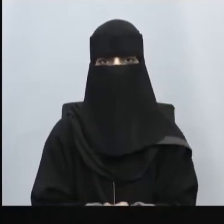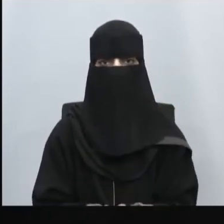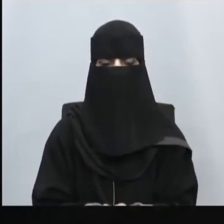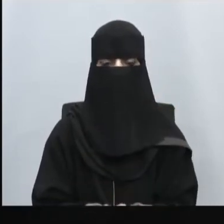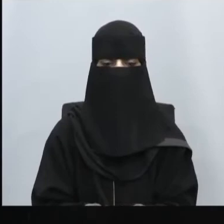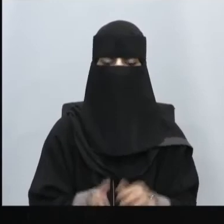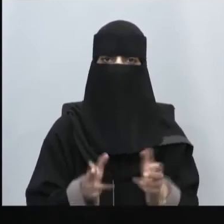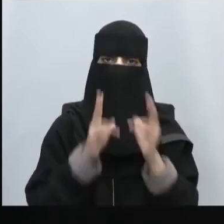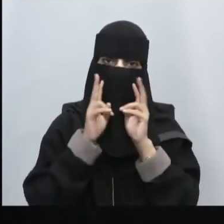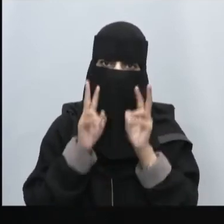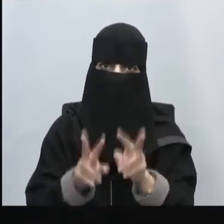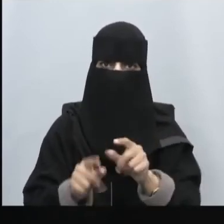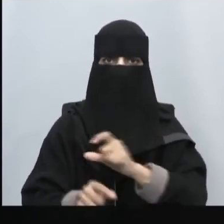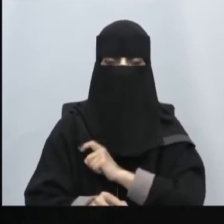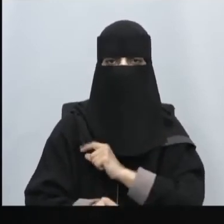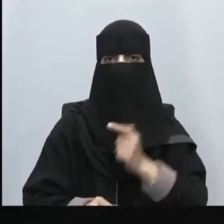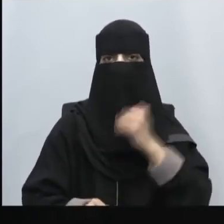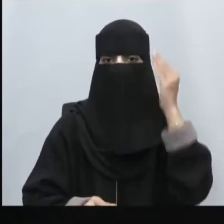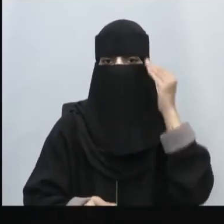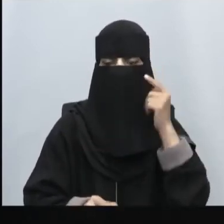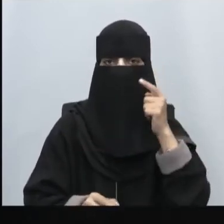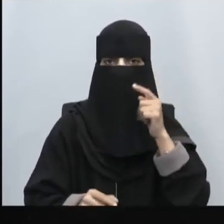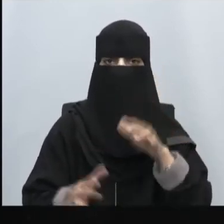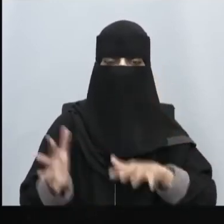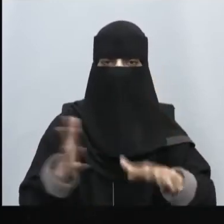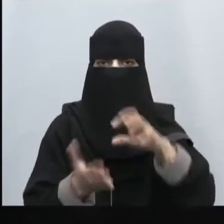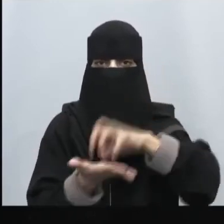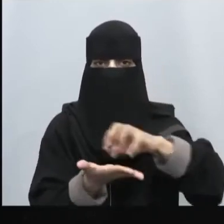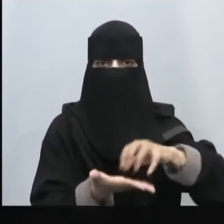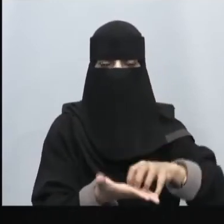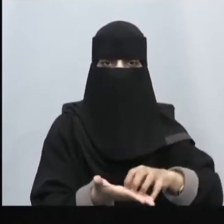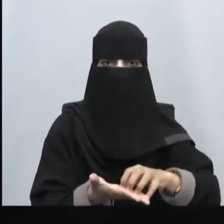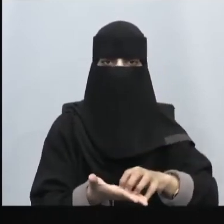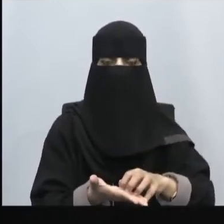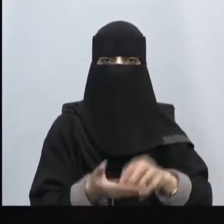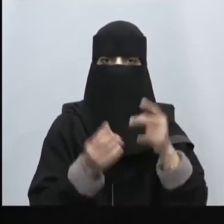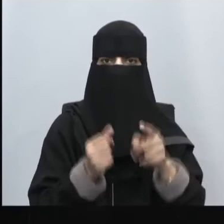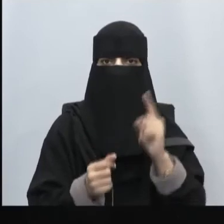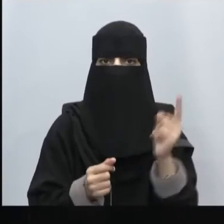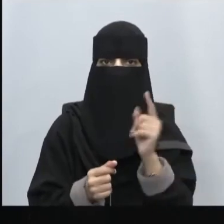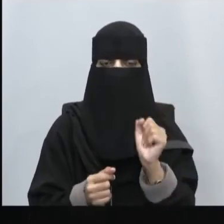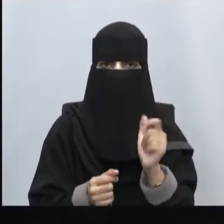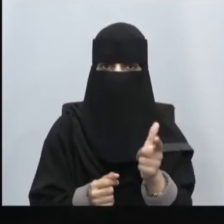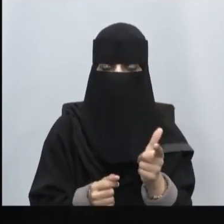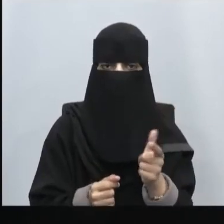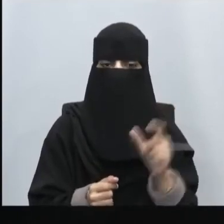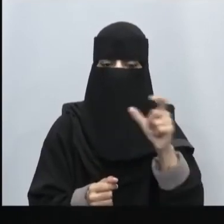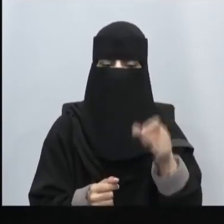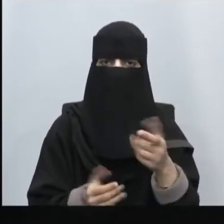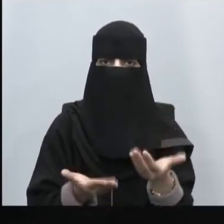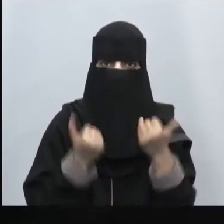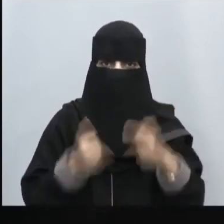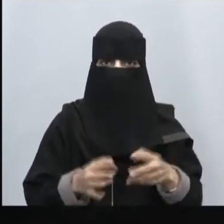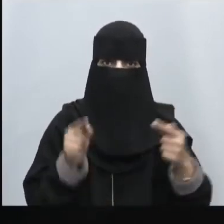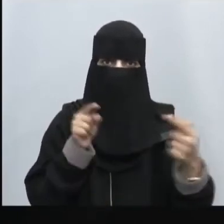امامنا الان طلاب وطالبات اوضاع العالم الاسلامي قبل الحملات الصليبيه في نريد